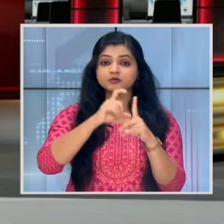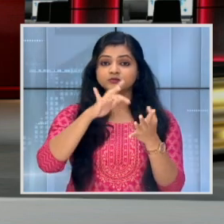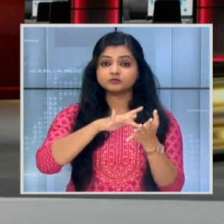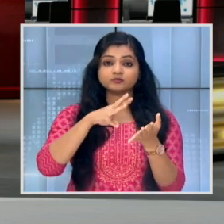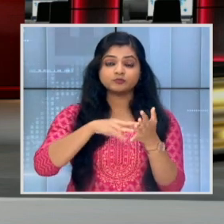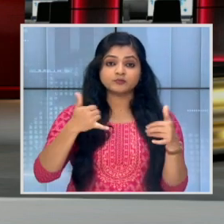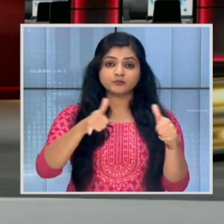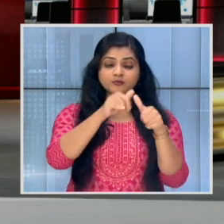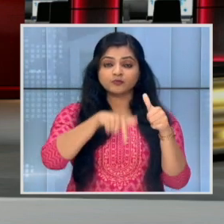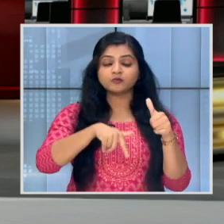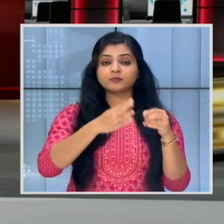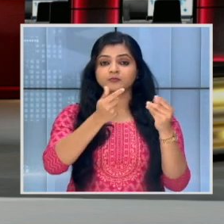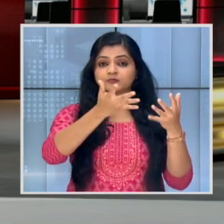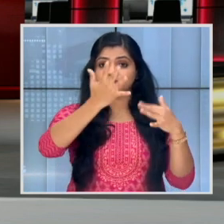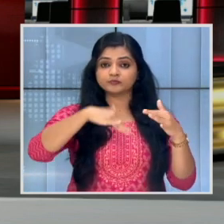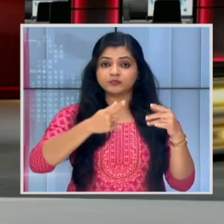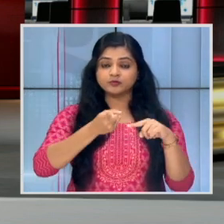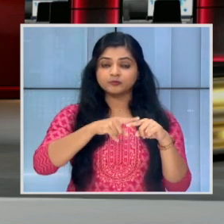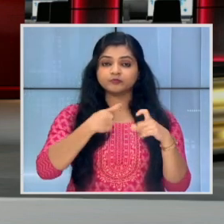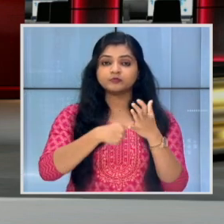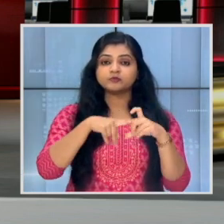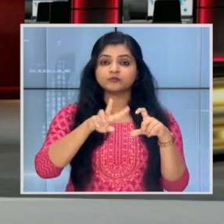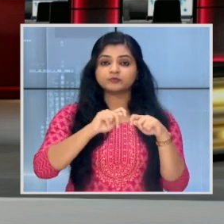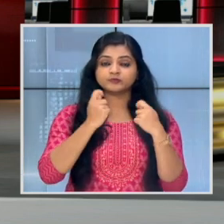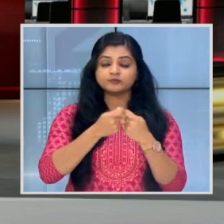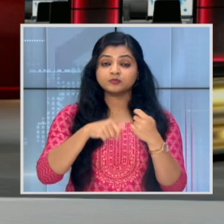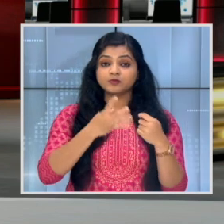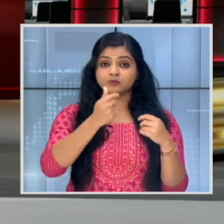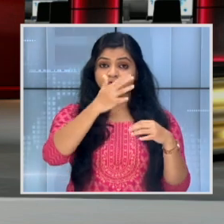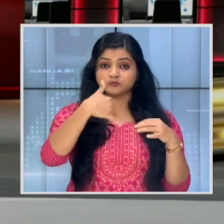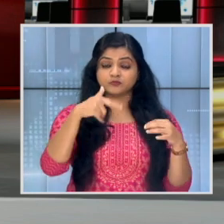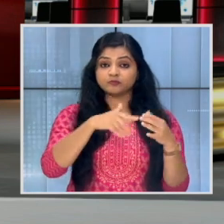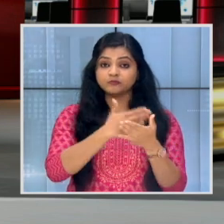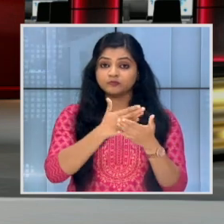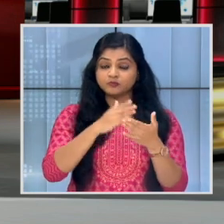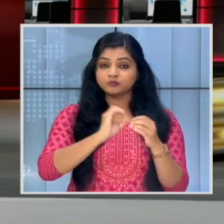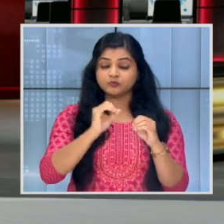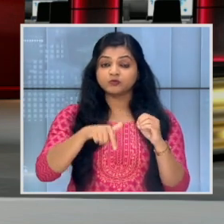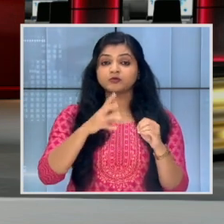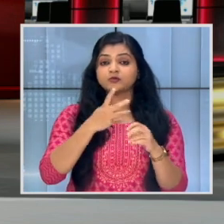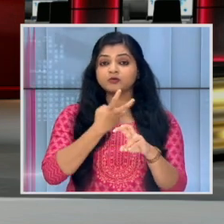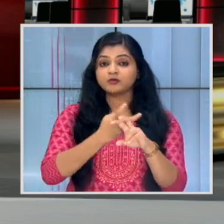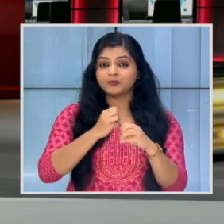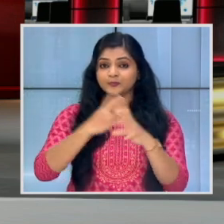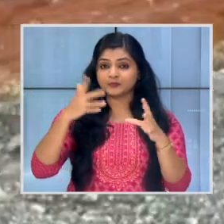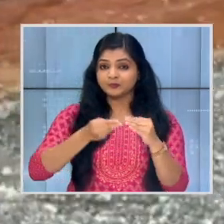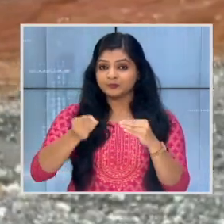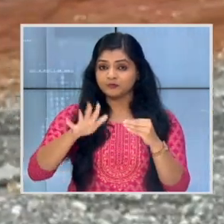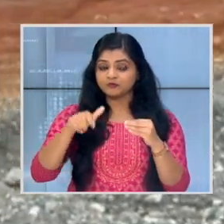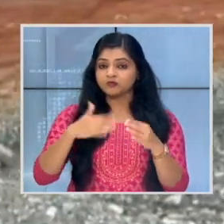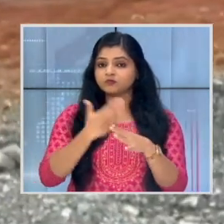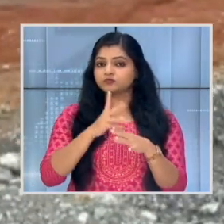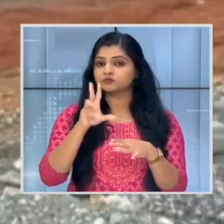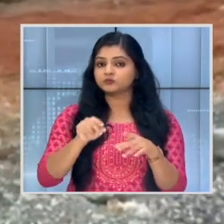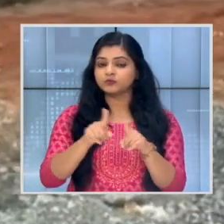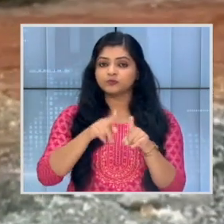മുത്തപ്പൻ മലയിലെ മണ്ണിടിച്ചിലിൽ ഇടപെട്ട റവന്യൂ വകുപ്പ് മണ്ണ് നീക്കം ചെയ്യാതെ ക്വാറിയുടെ പ്രവർത്തനം അനുവദിക്കില്ലെന്ന് തഹസിൽദാർ. ജനവാസ മേഖലയായ പ്രദേശത്ത്